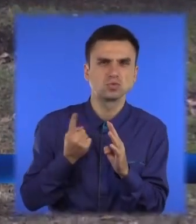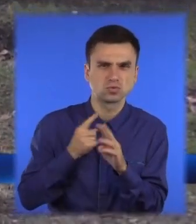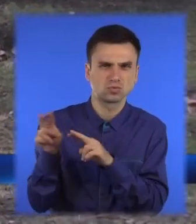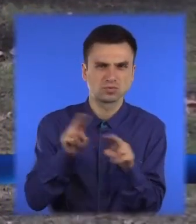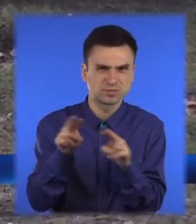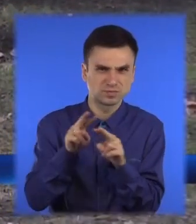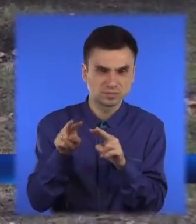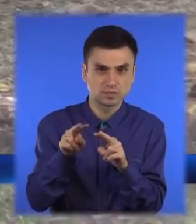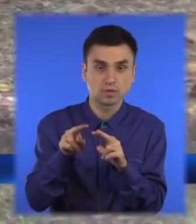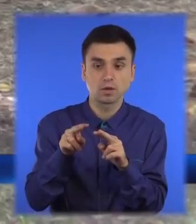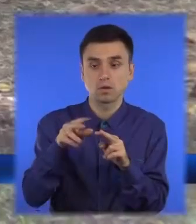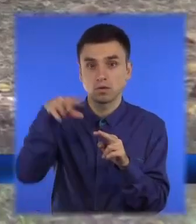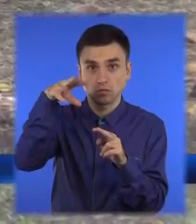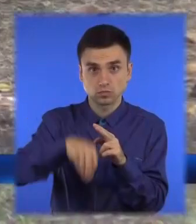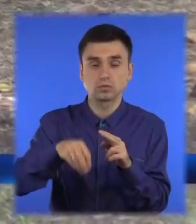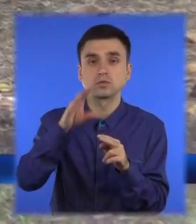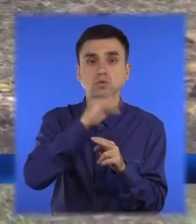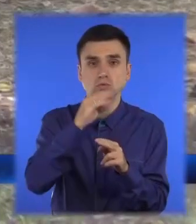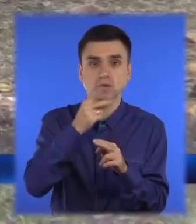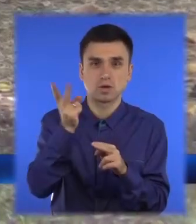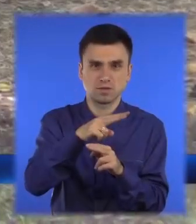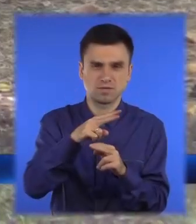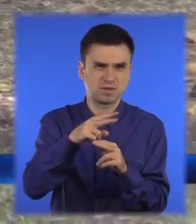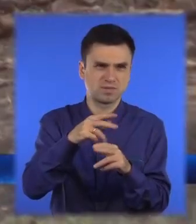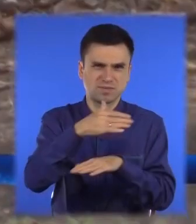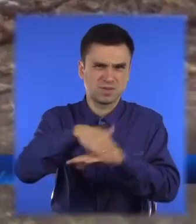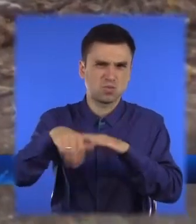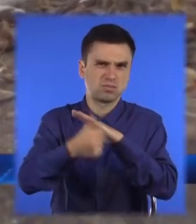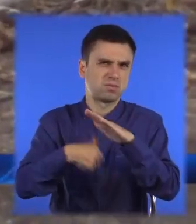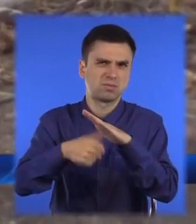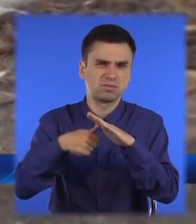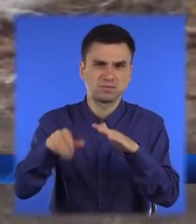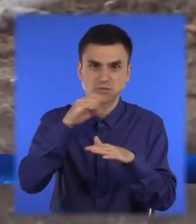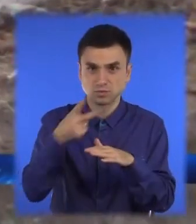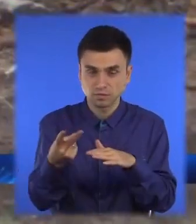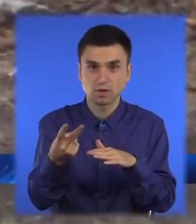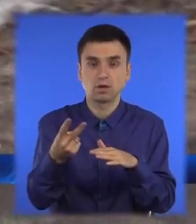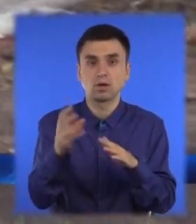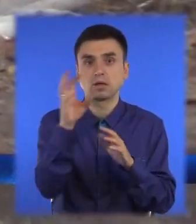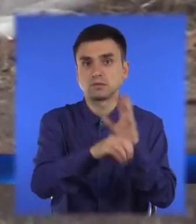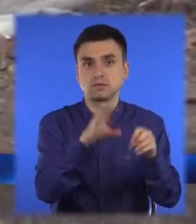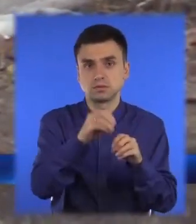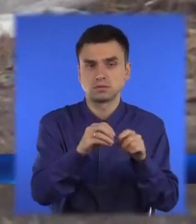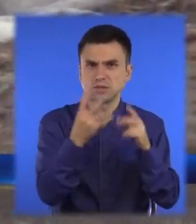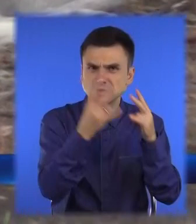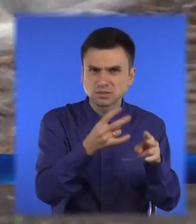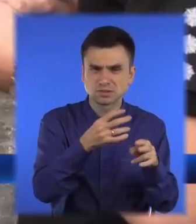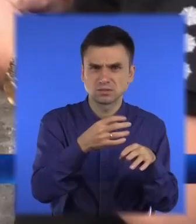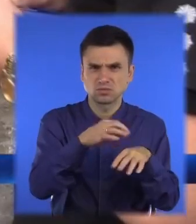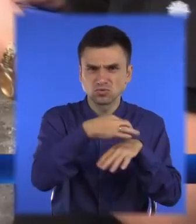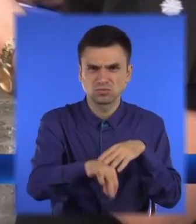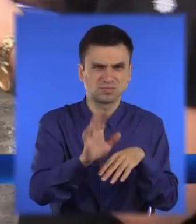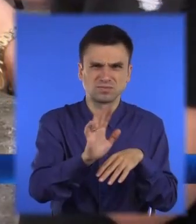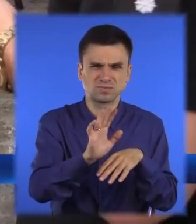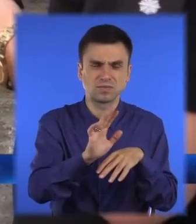тварини. Значних тілесних ушкоджень студент не отримав, проте чотирилапий злодій розірвав хлопцеві сорочку.